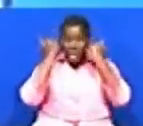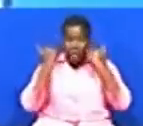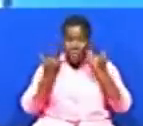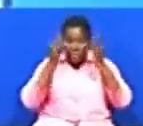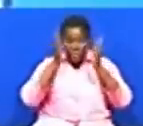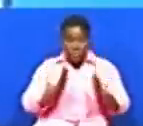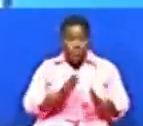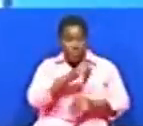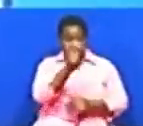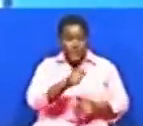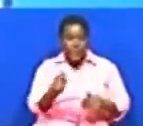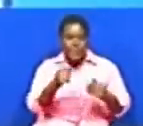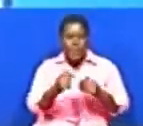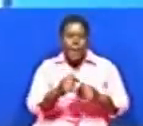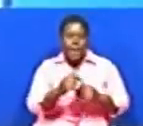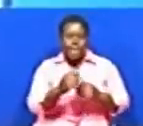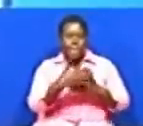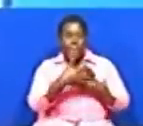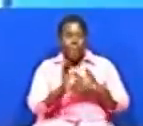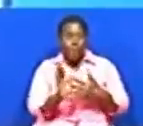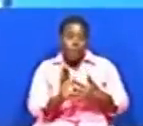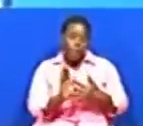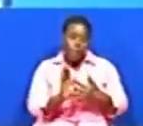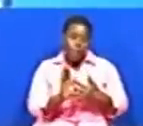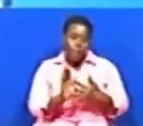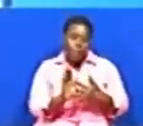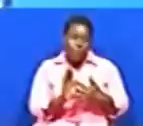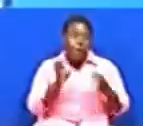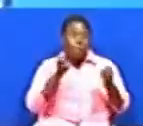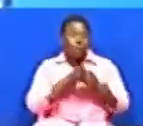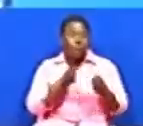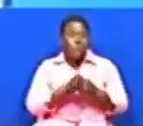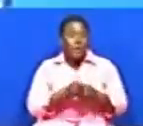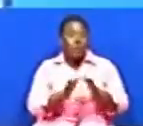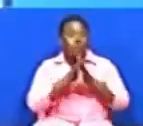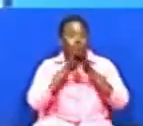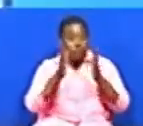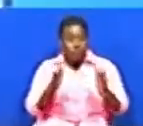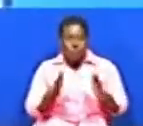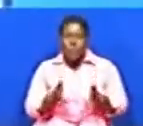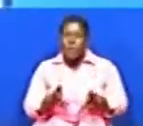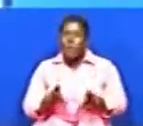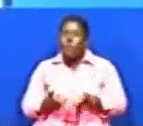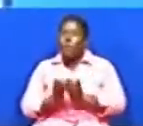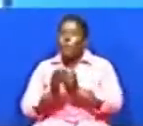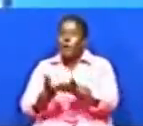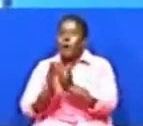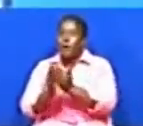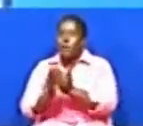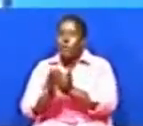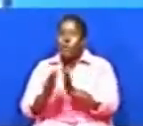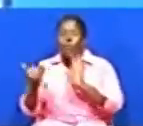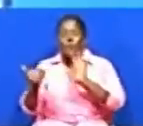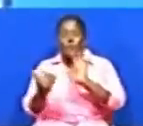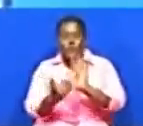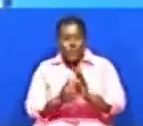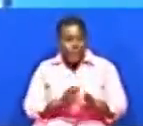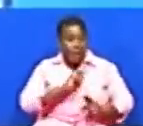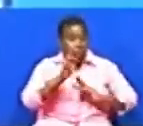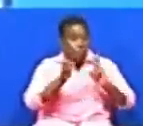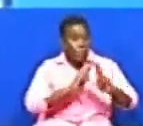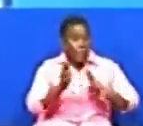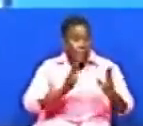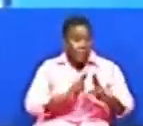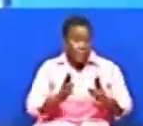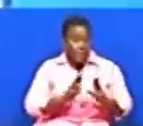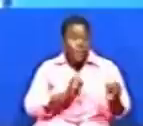nchini, Jaji Mkuu wa Tanzania amefungua kongamano la wakilishi na wadau wa mahakama nchini linalojadili mapambano dhidi ya